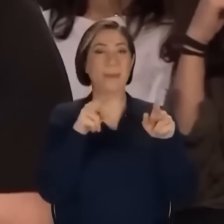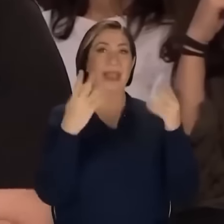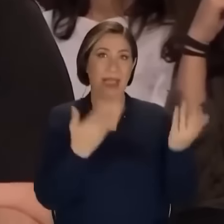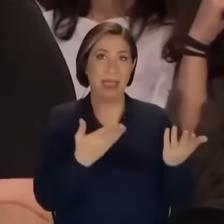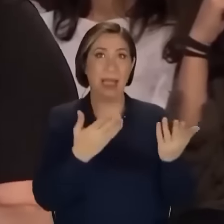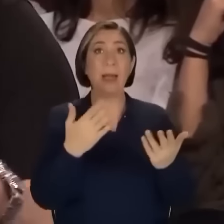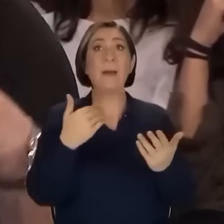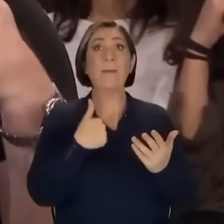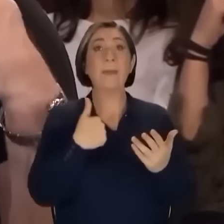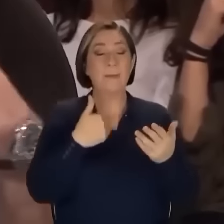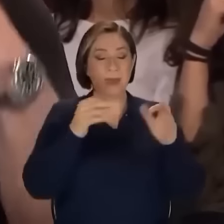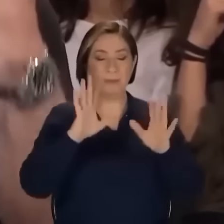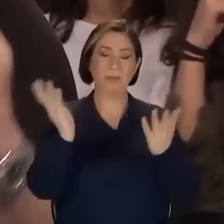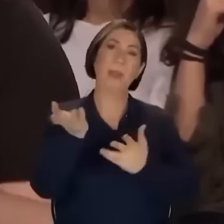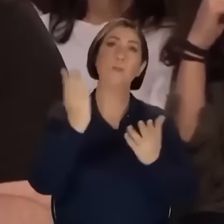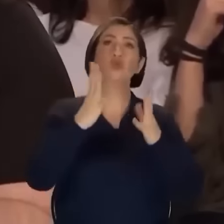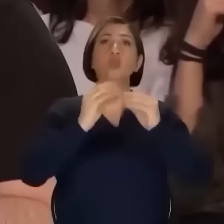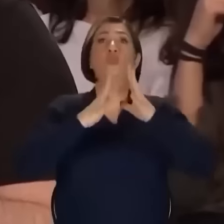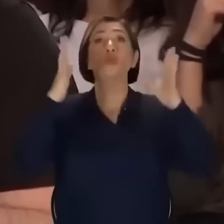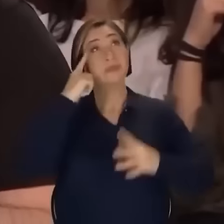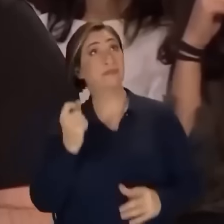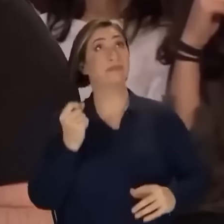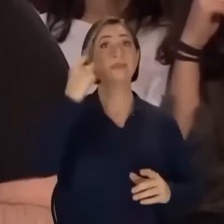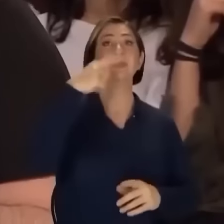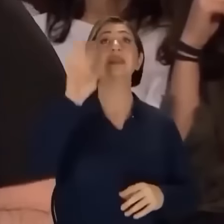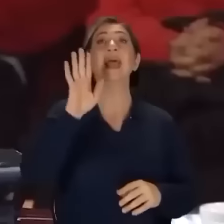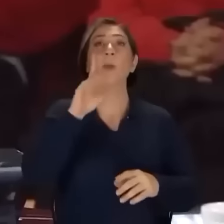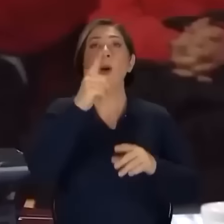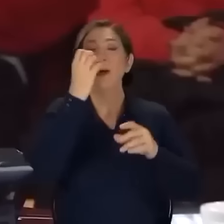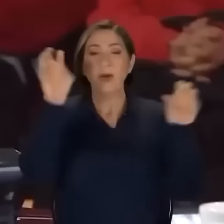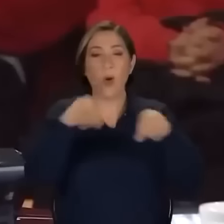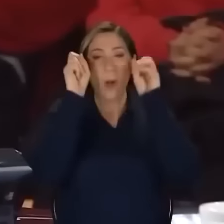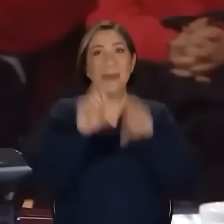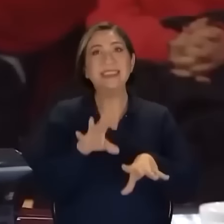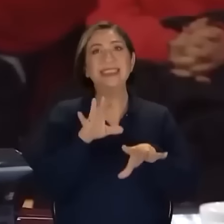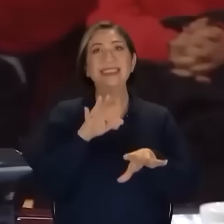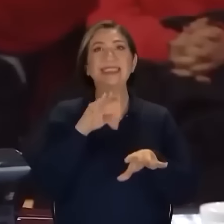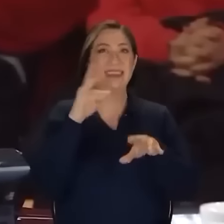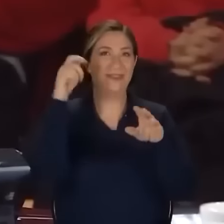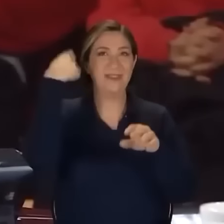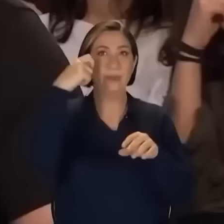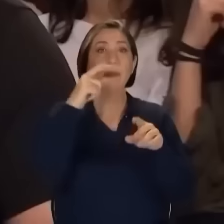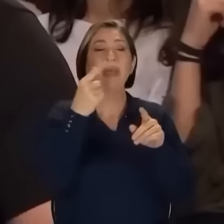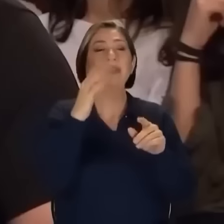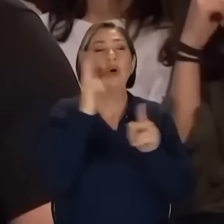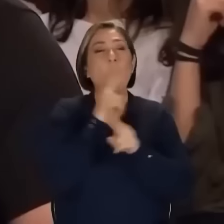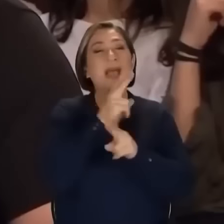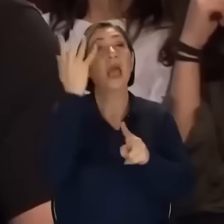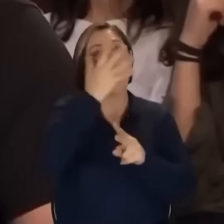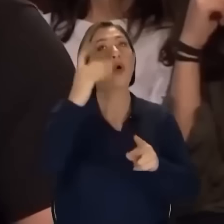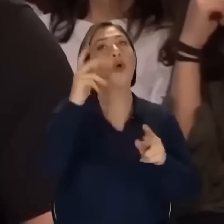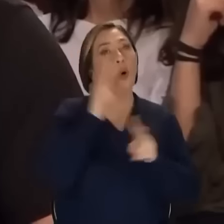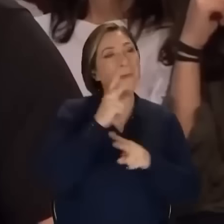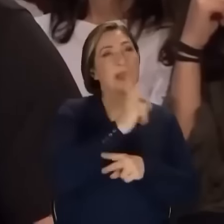Evet evet yani benim başlangıç hani çok büyük bir buluş değil böyle okaz da bir kara komedi Elbette birazcık daha komedi dozu yüksek bir Kara komediydi